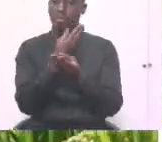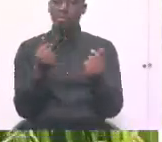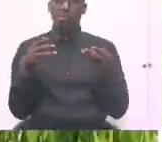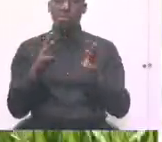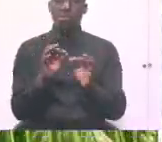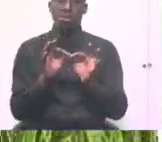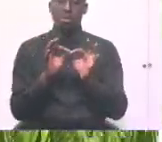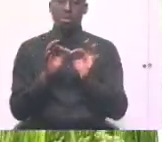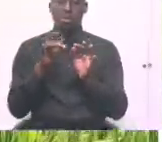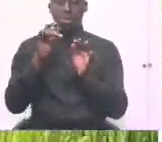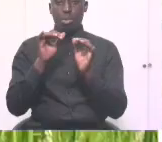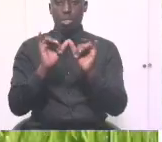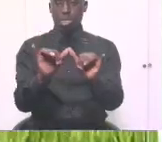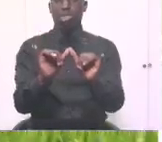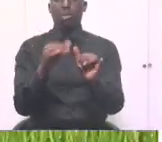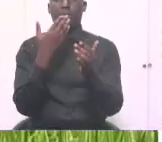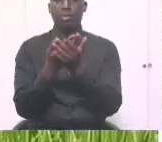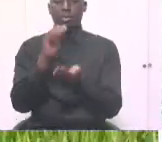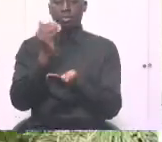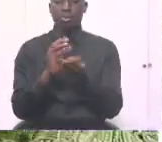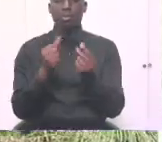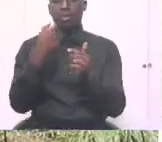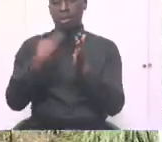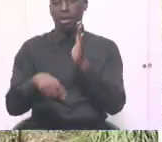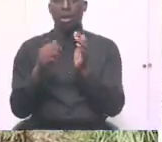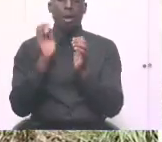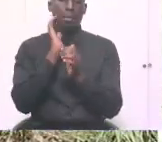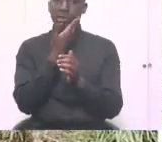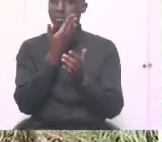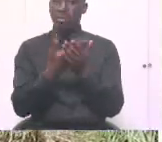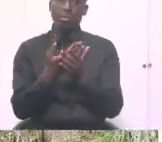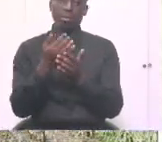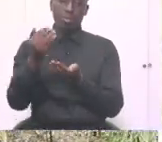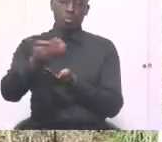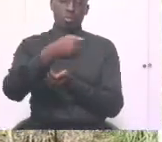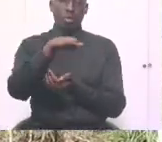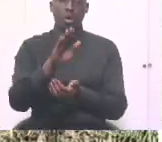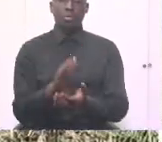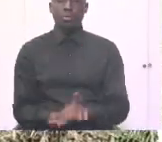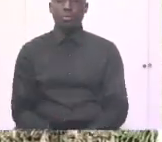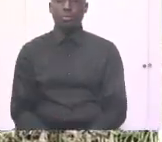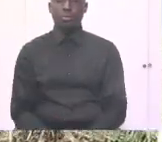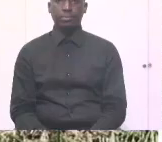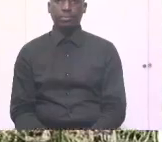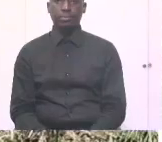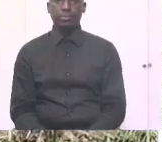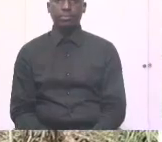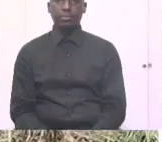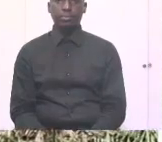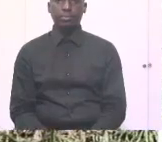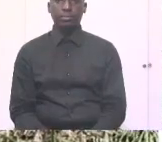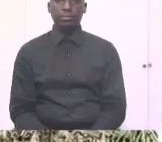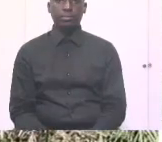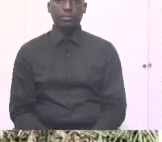buryo burambye. Ikindi kandi bakaba basaba ko bagabanyirizwa ku mafaranga y'amazi bakatwa ku musaruro wabo. Yusuf ubona bagenda Radio TV 10